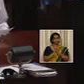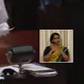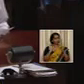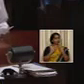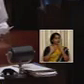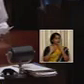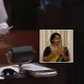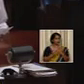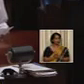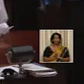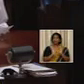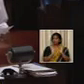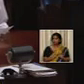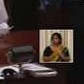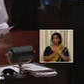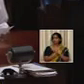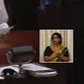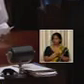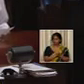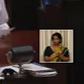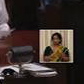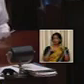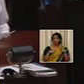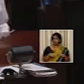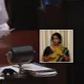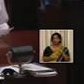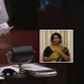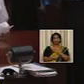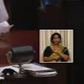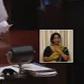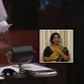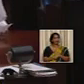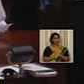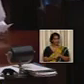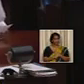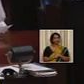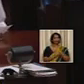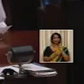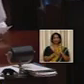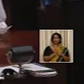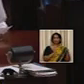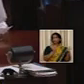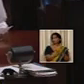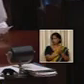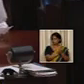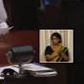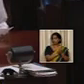ස්තුතියි. හැබැයි වෙනස් කරගෙන දැන් ආණ්ඩුකාරවරයාට සම්බන්ධීකරණය කර ගැනීම සඳහා